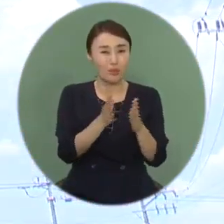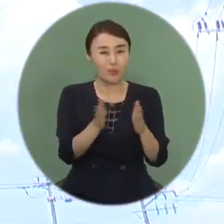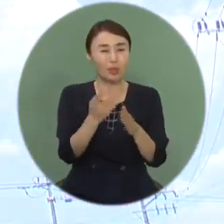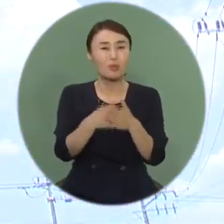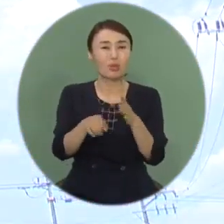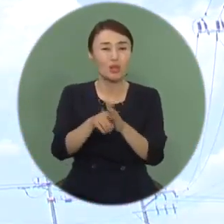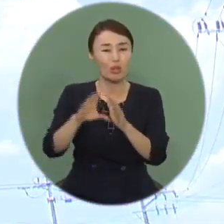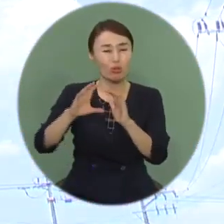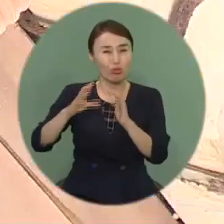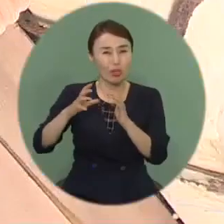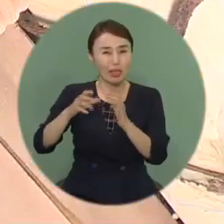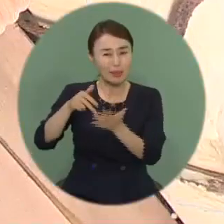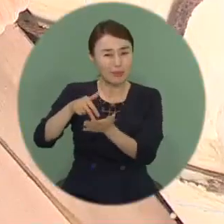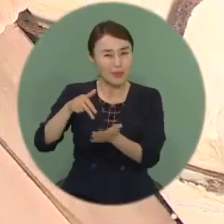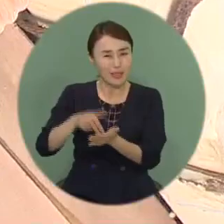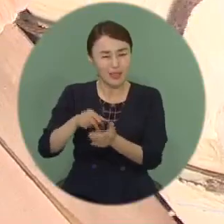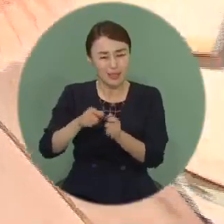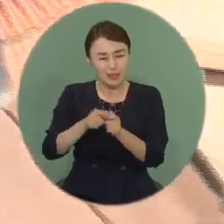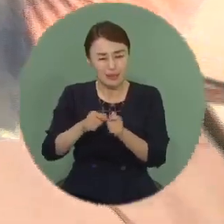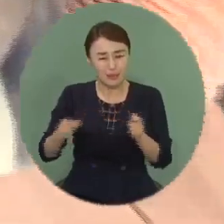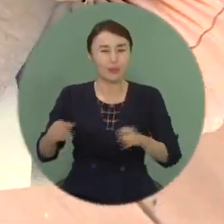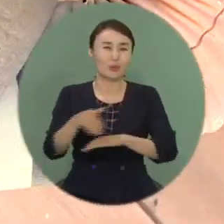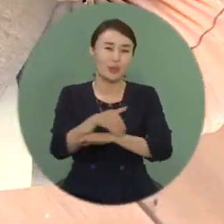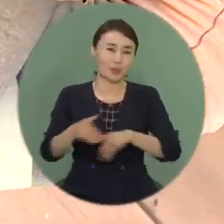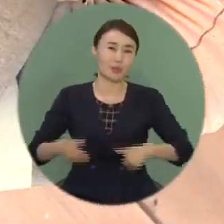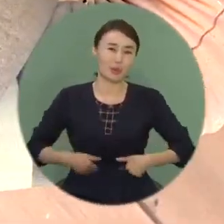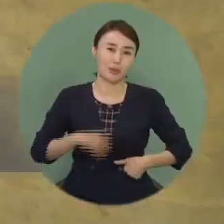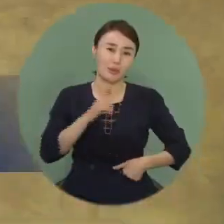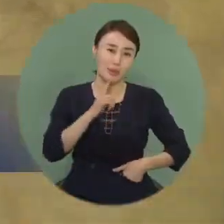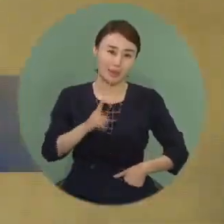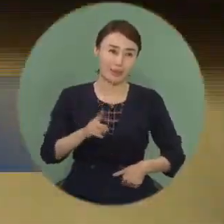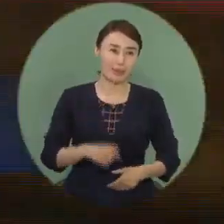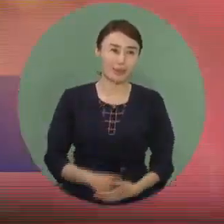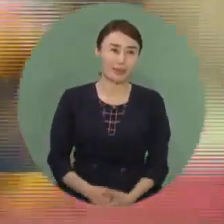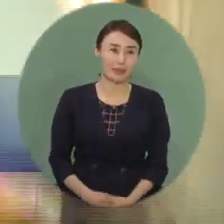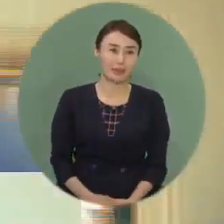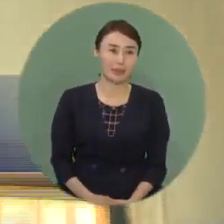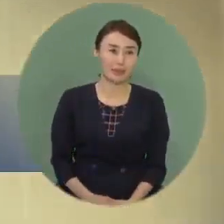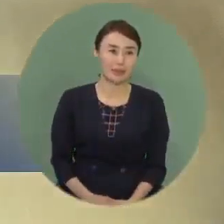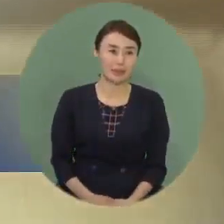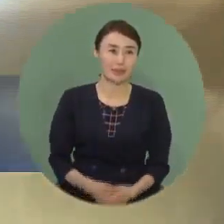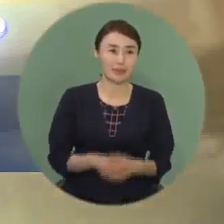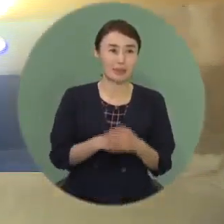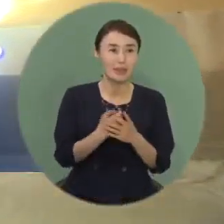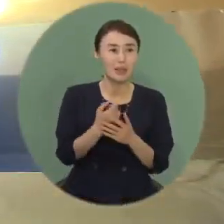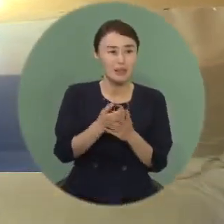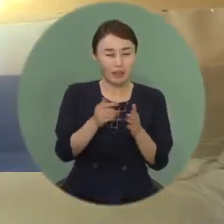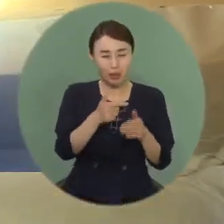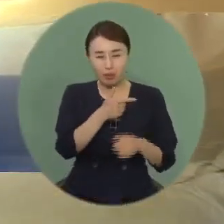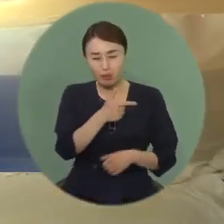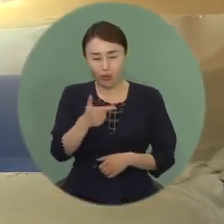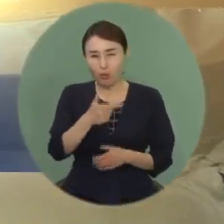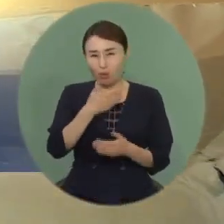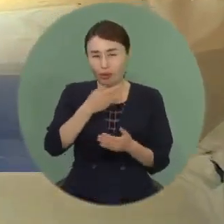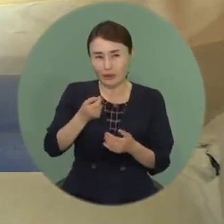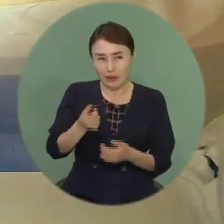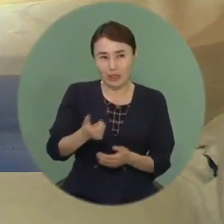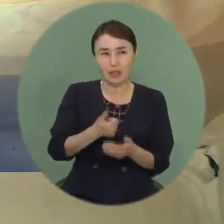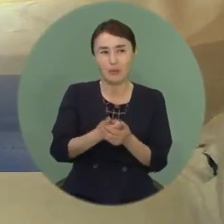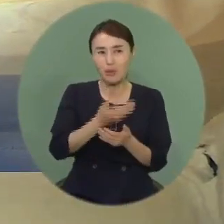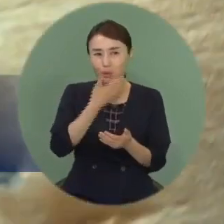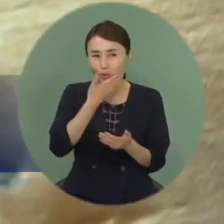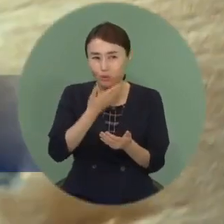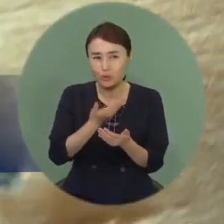국가차원의 장기 계획이 필요하다고 말합니다 소 경중 따져 가지고